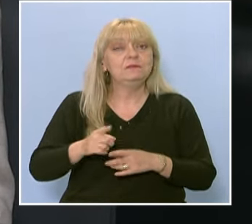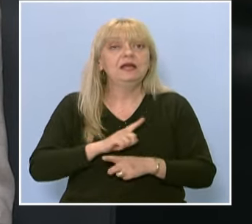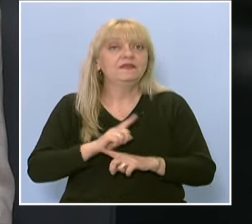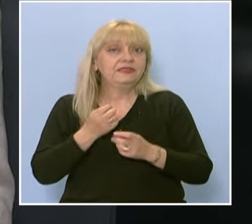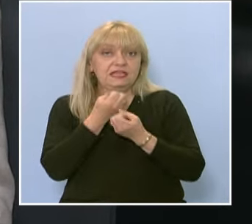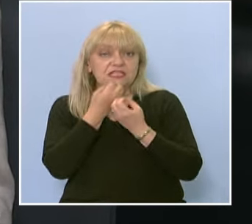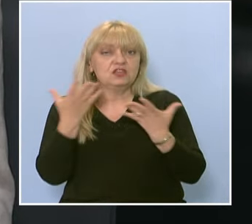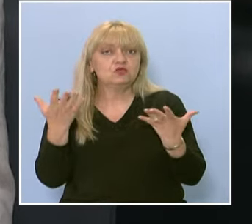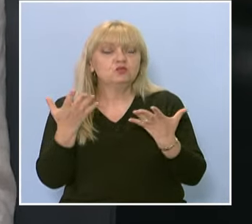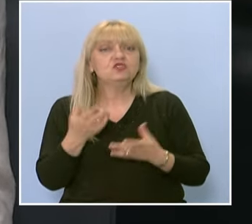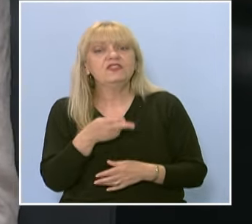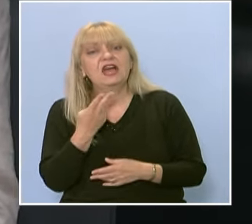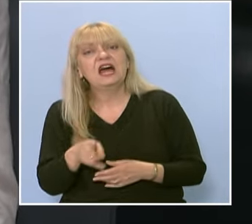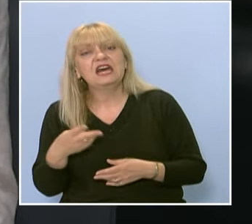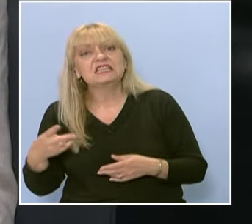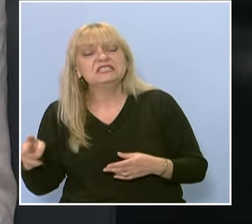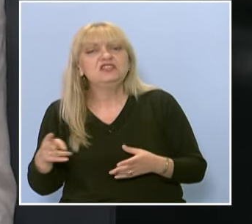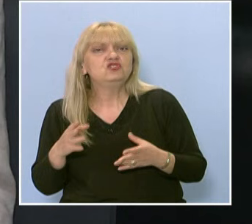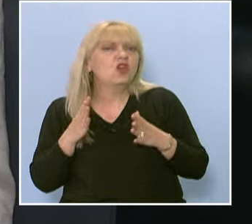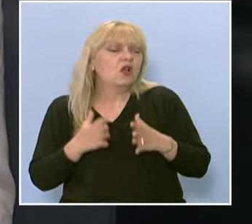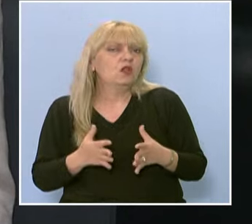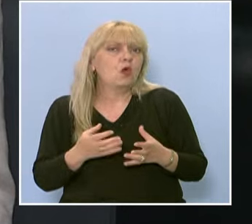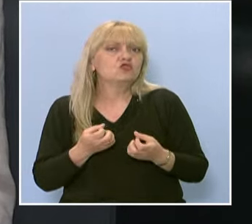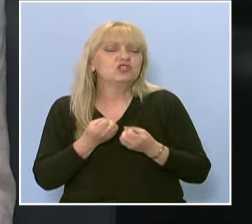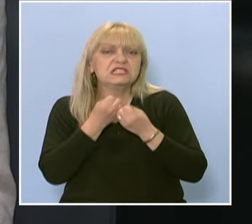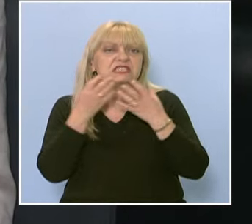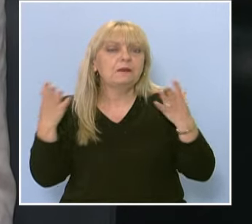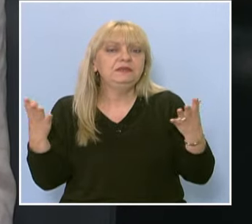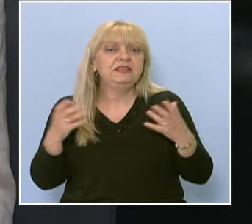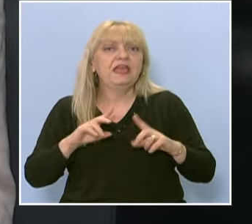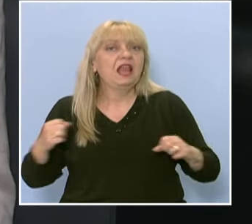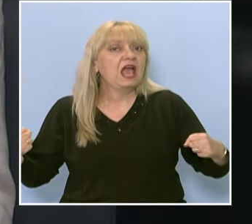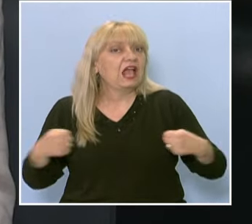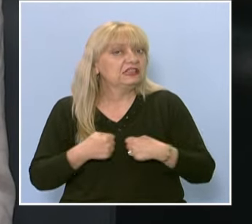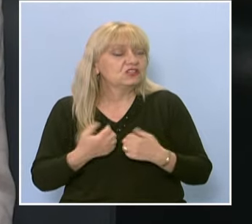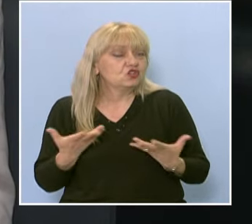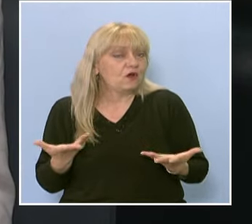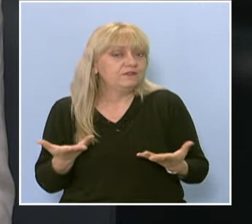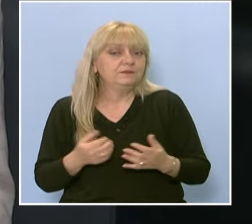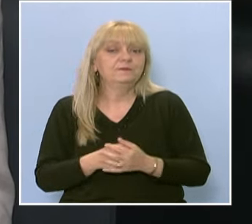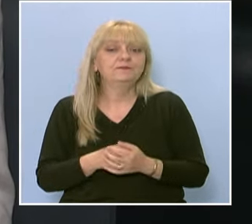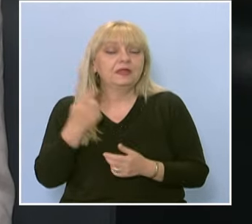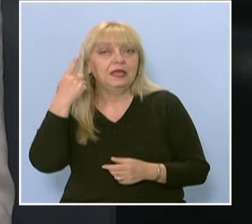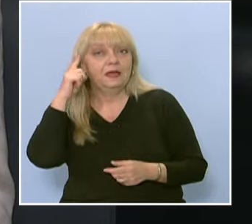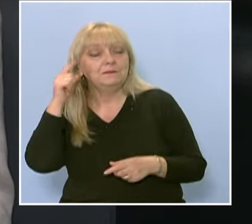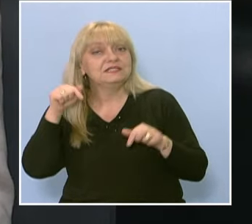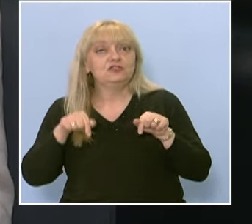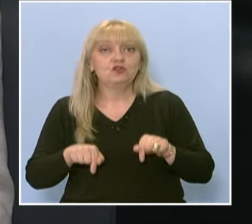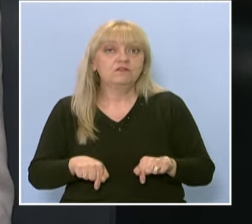случат различни апокалиптични събития или катастрофи. Мисля, че в